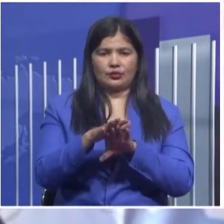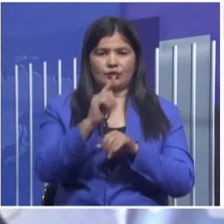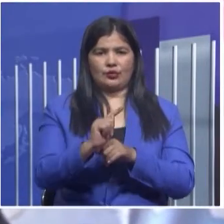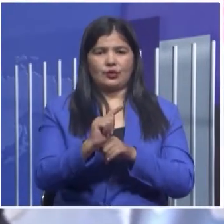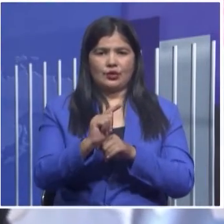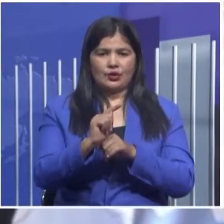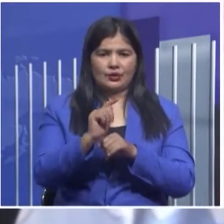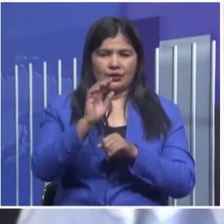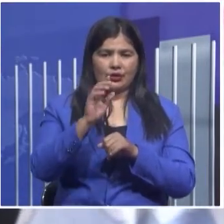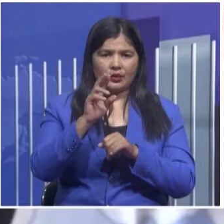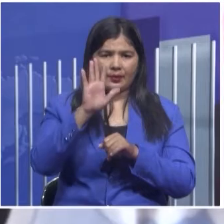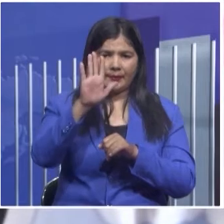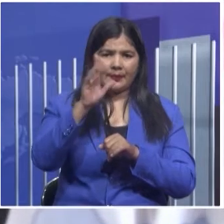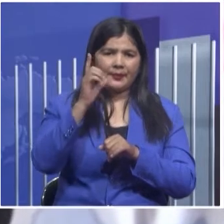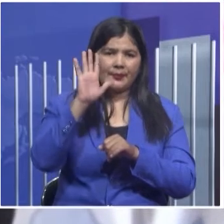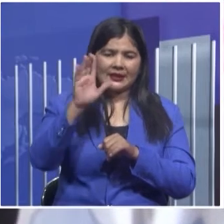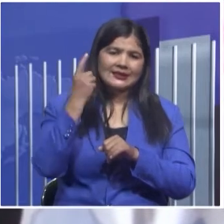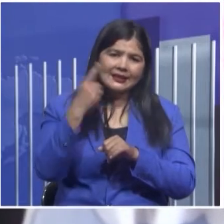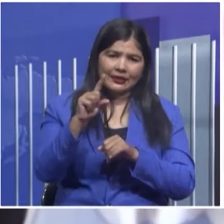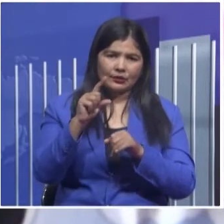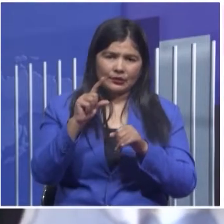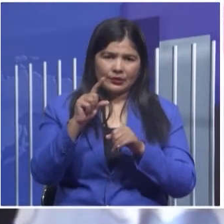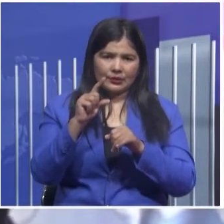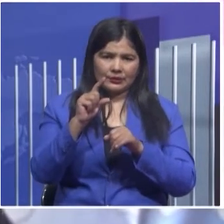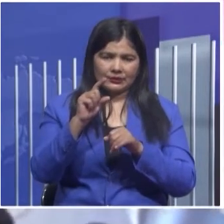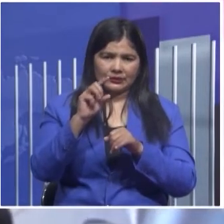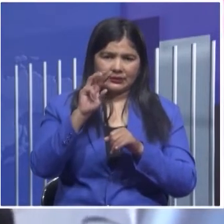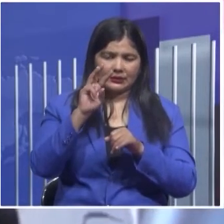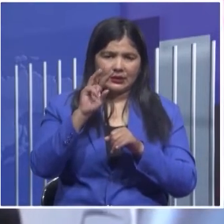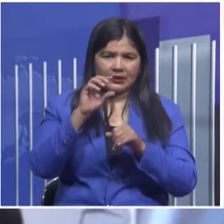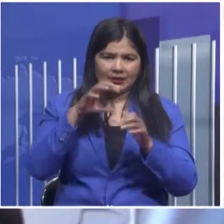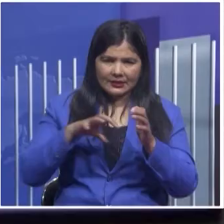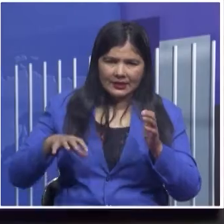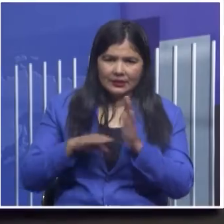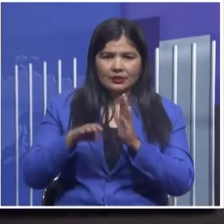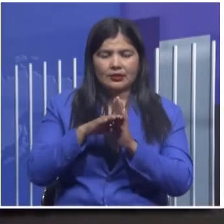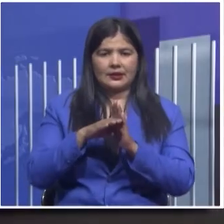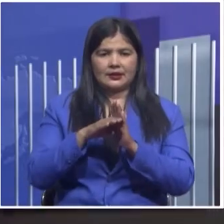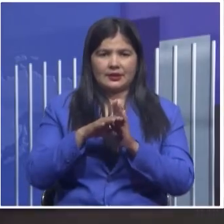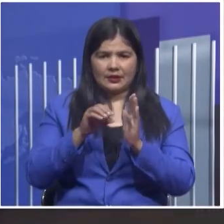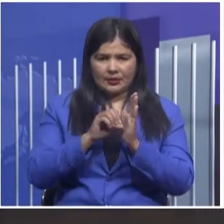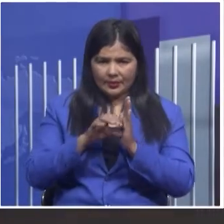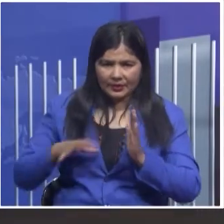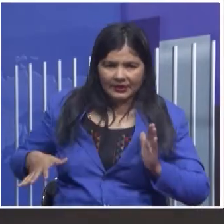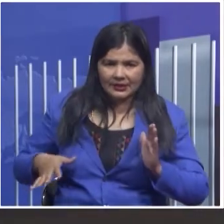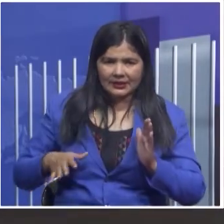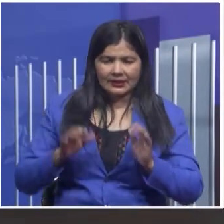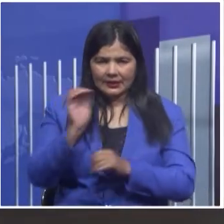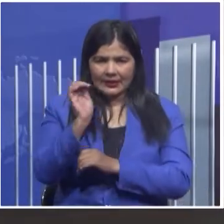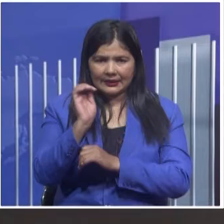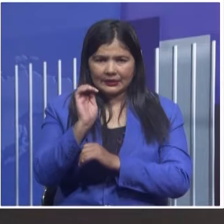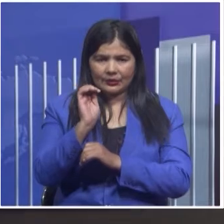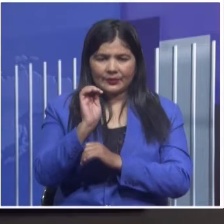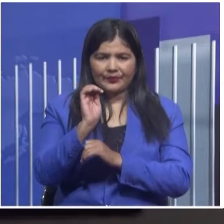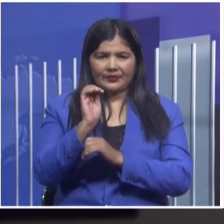रु 5 लाखका दरले जम्मा रु 3 करोड 30 लाख सम्बन्धित स्थानीय तहलाई। प्रदेश सरकार नागरिकको घर आँगनको सरकार